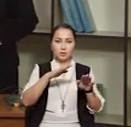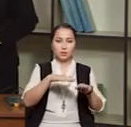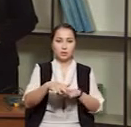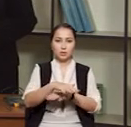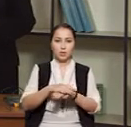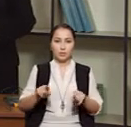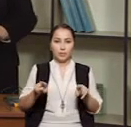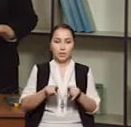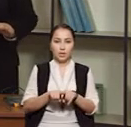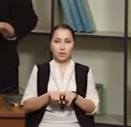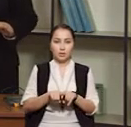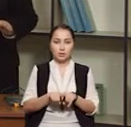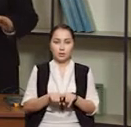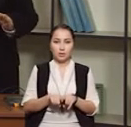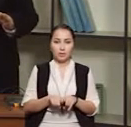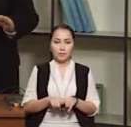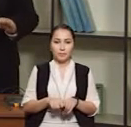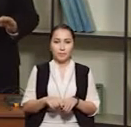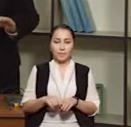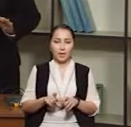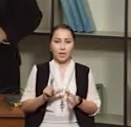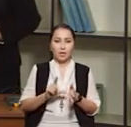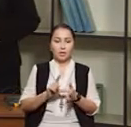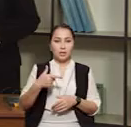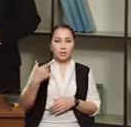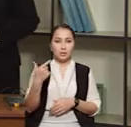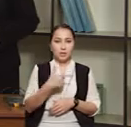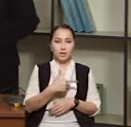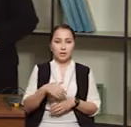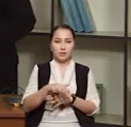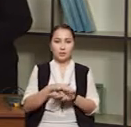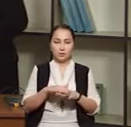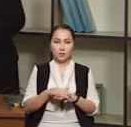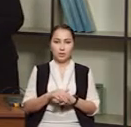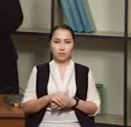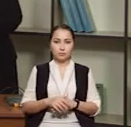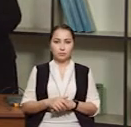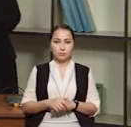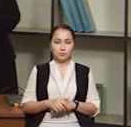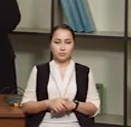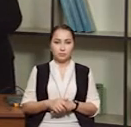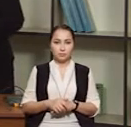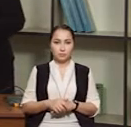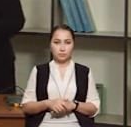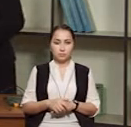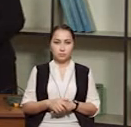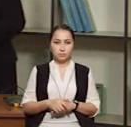dengiz sathi bilan bir xil bo'lgan geografik mintaqalar hisoblanadi.